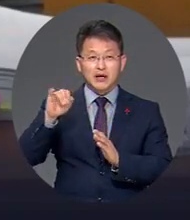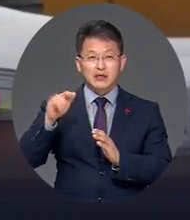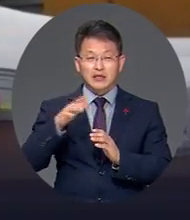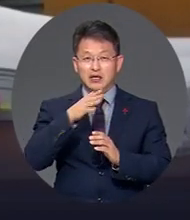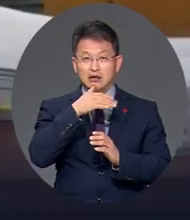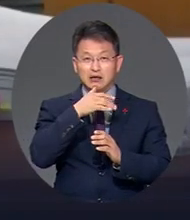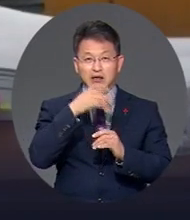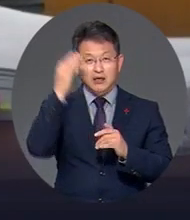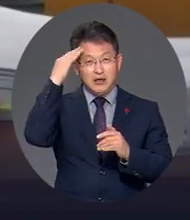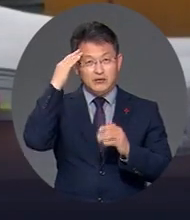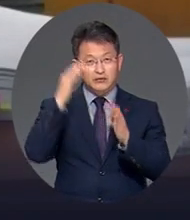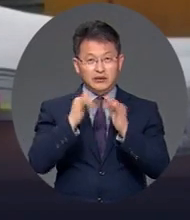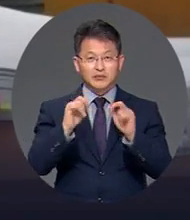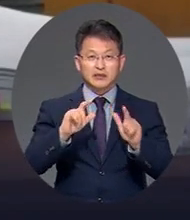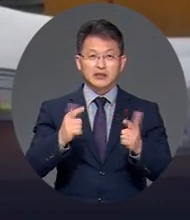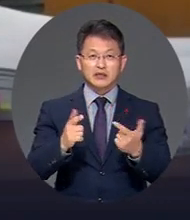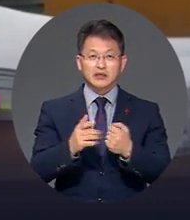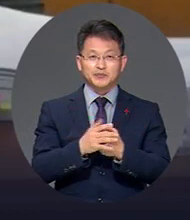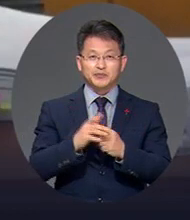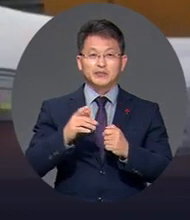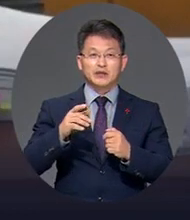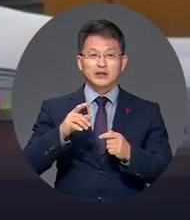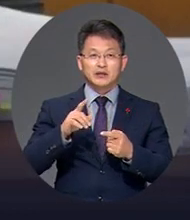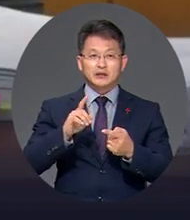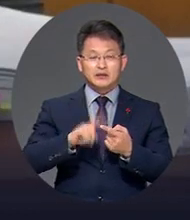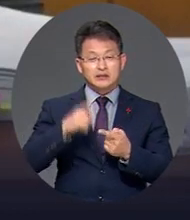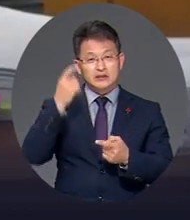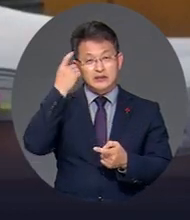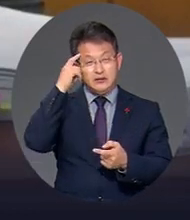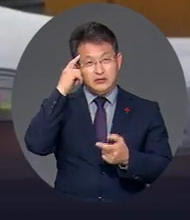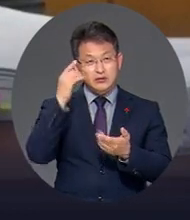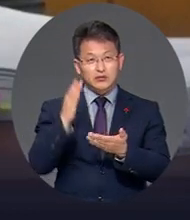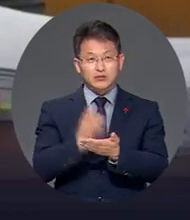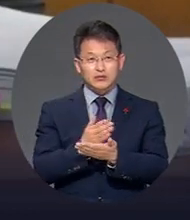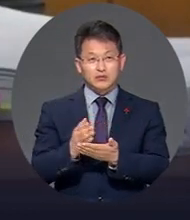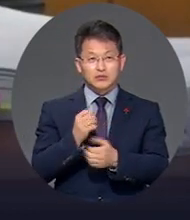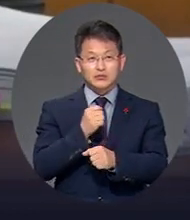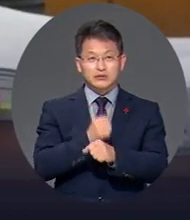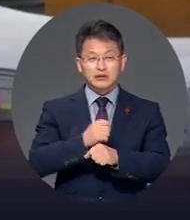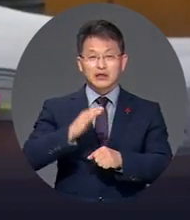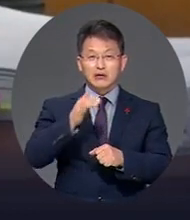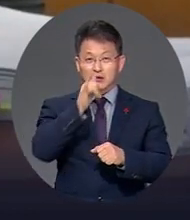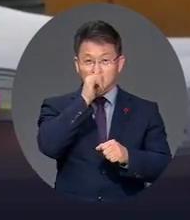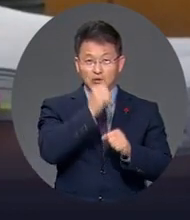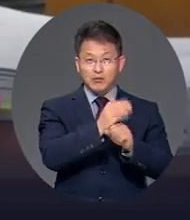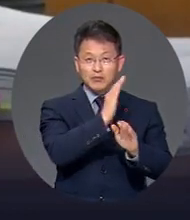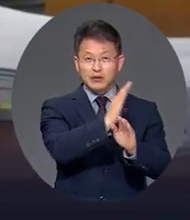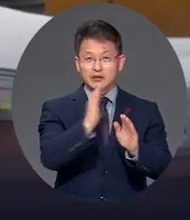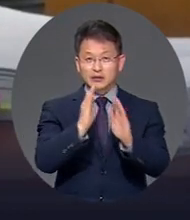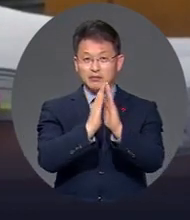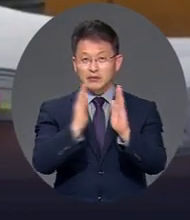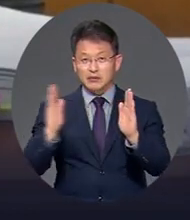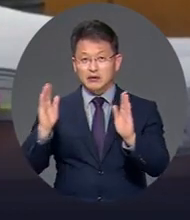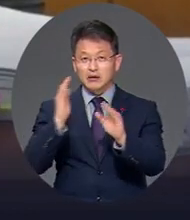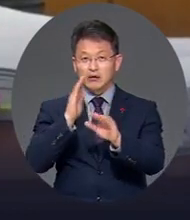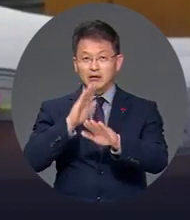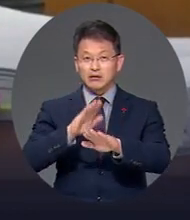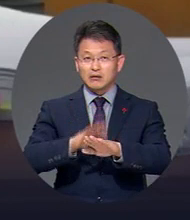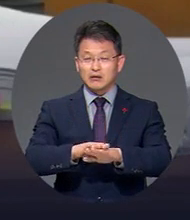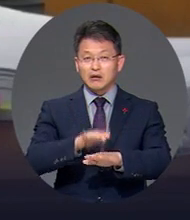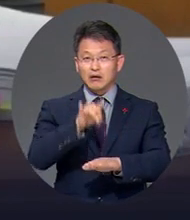위인이 아니면 아니네 그분은 여튼 이렇게 이념적인 걸로 구분이 되어 가지고